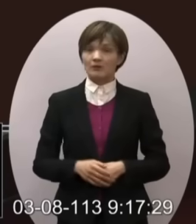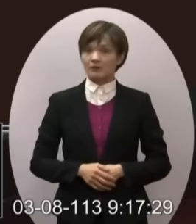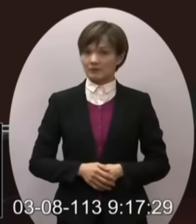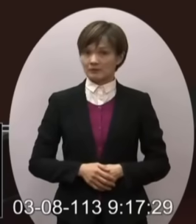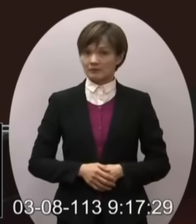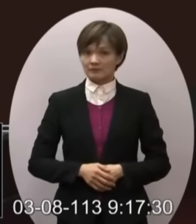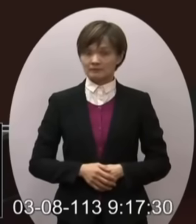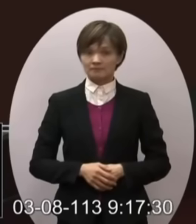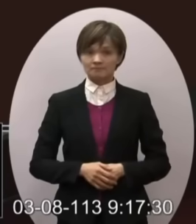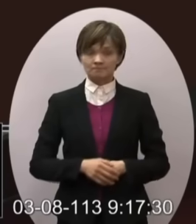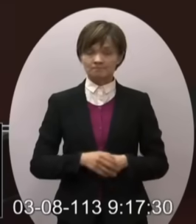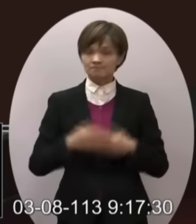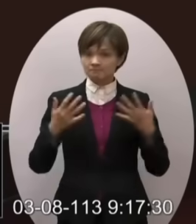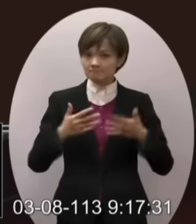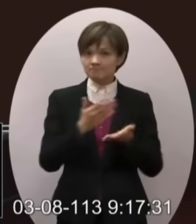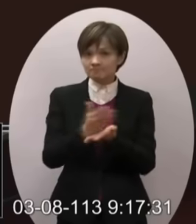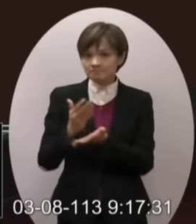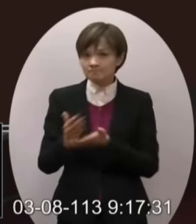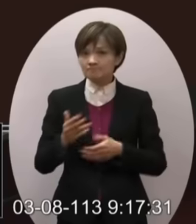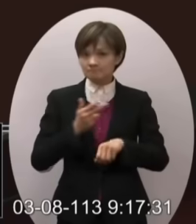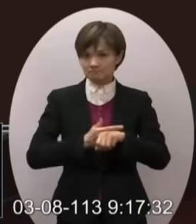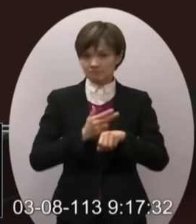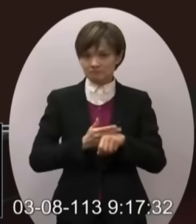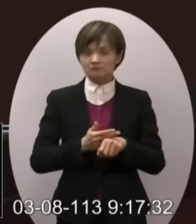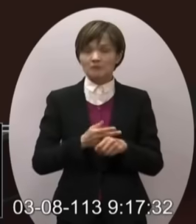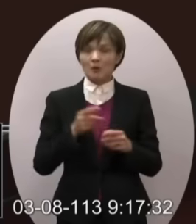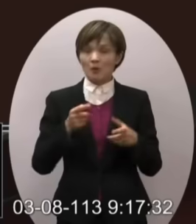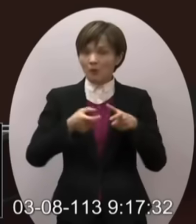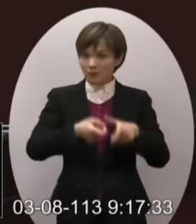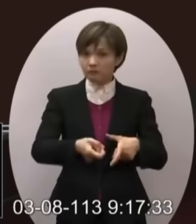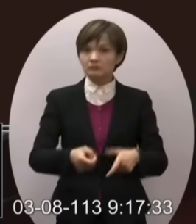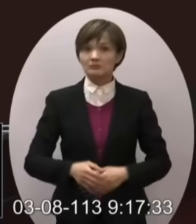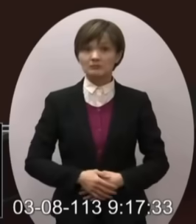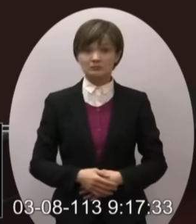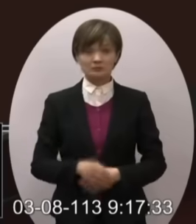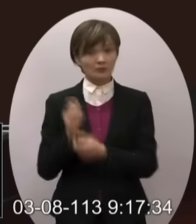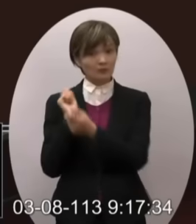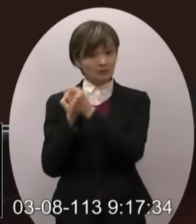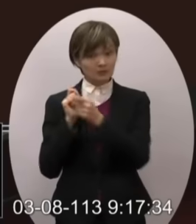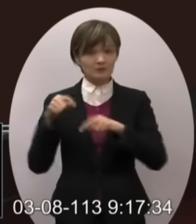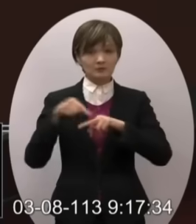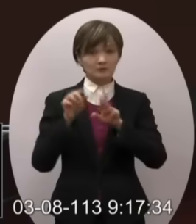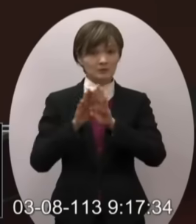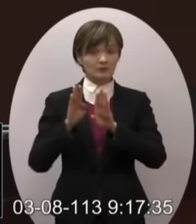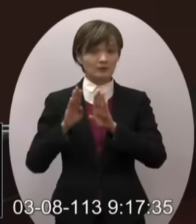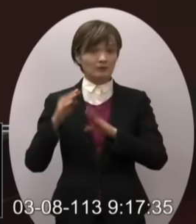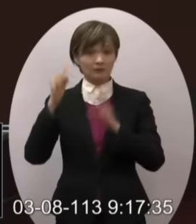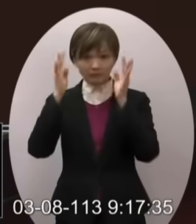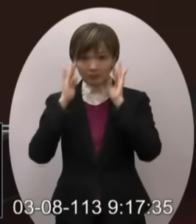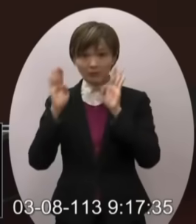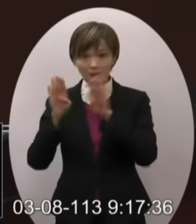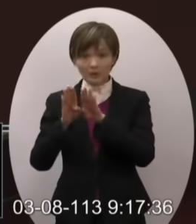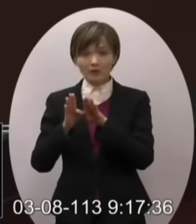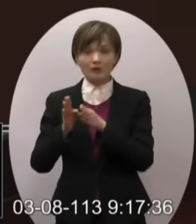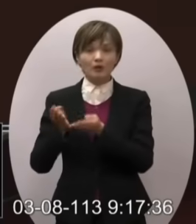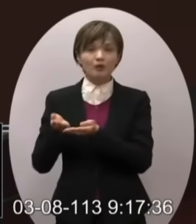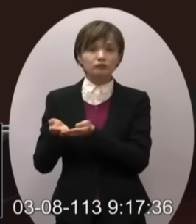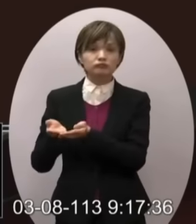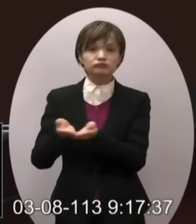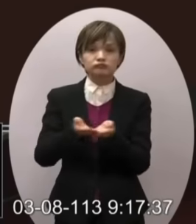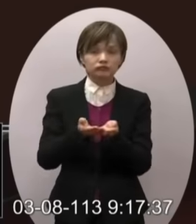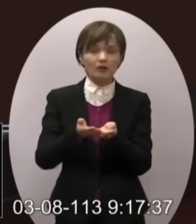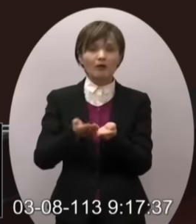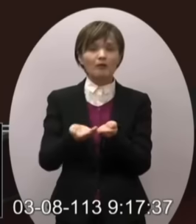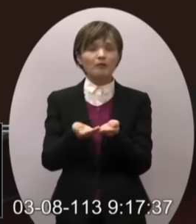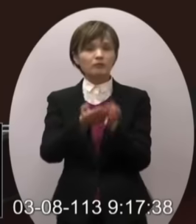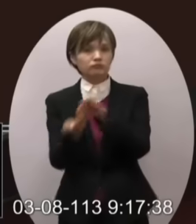问题的处理方式。日前金厦渔船翻覆事件，国民党的立场很清楚，就